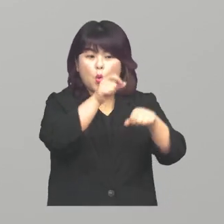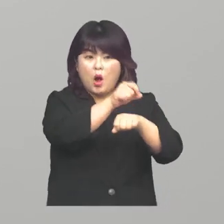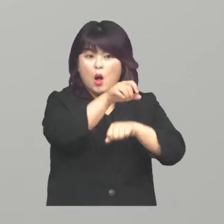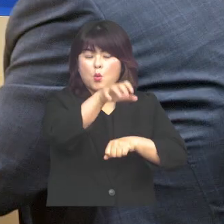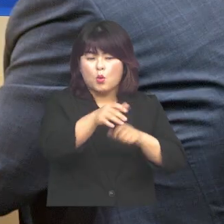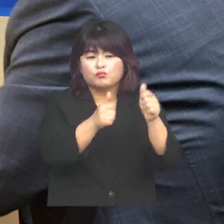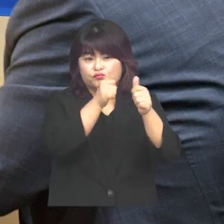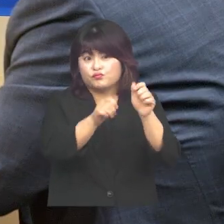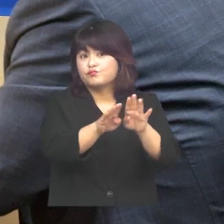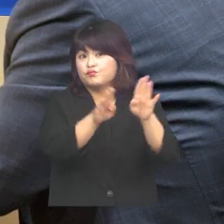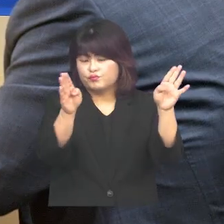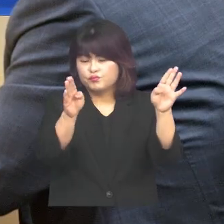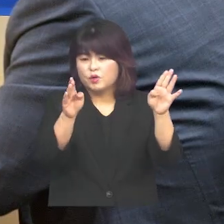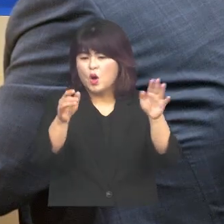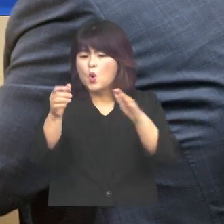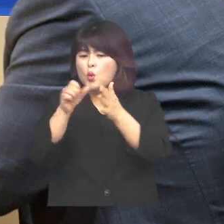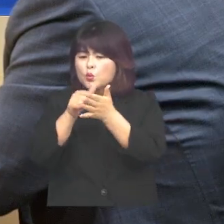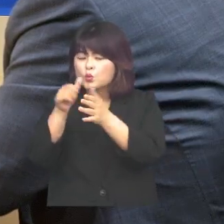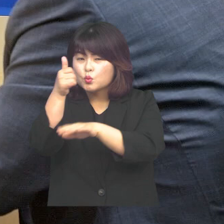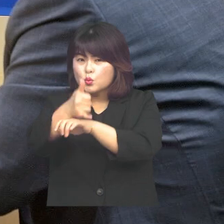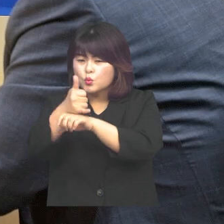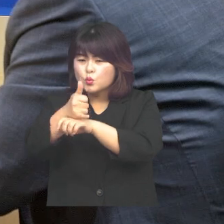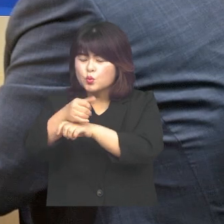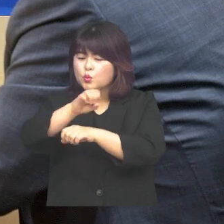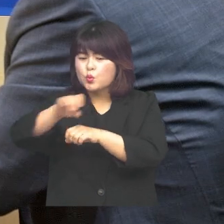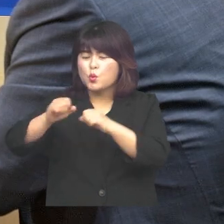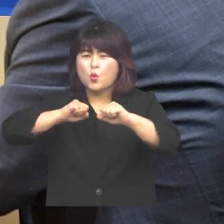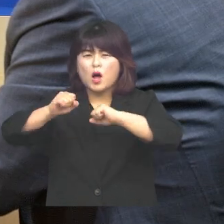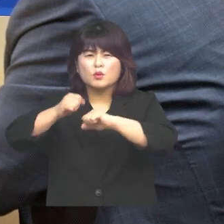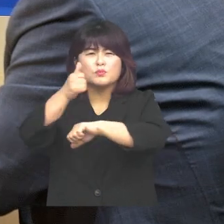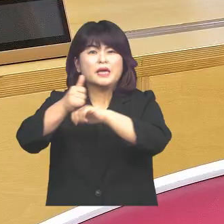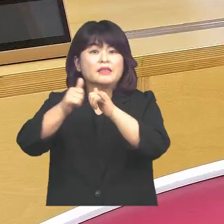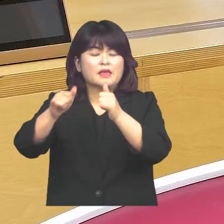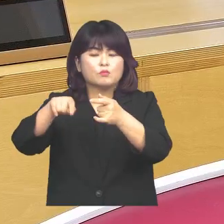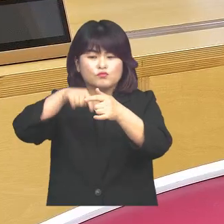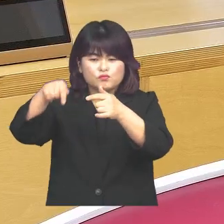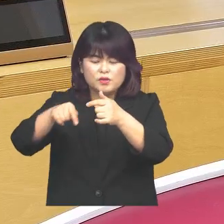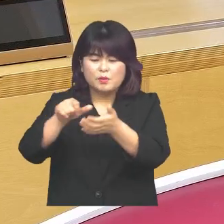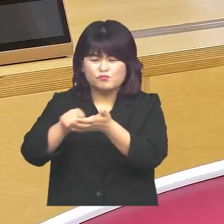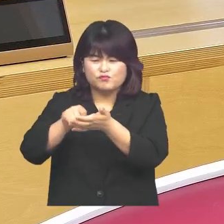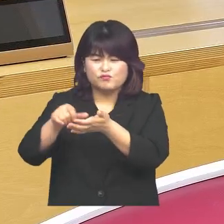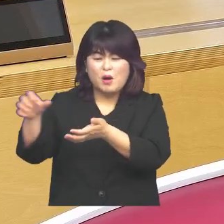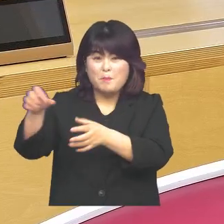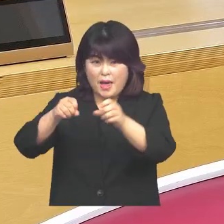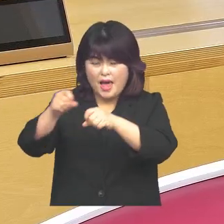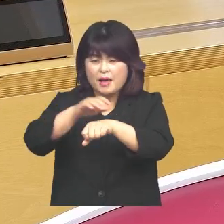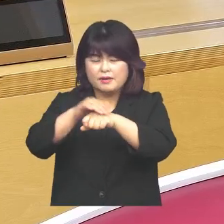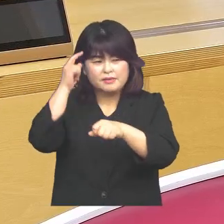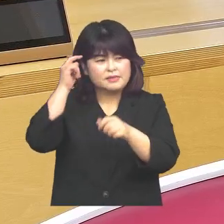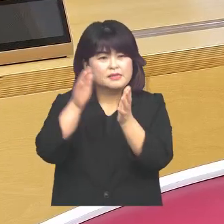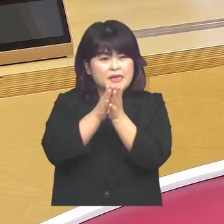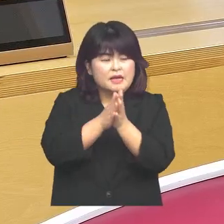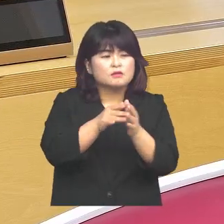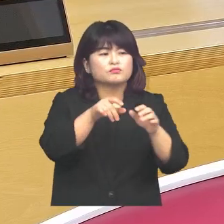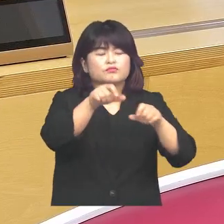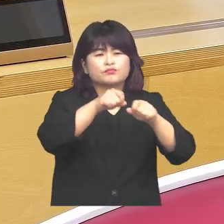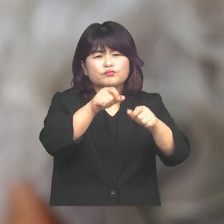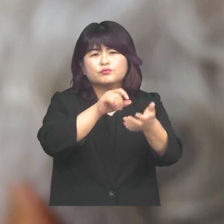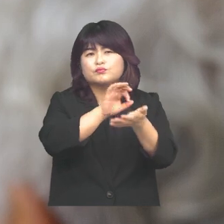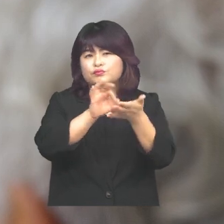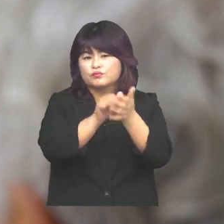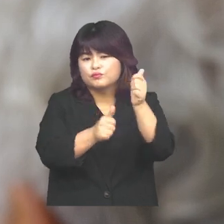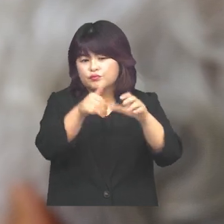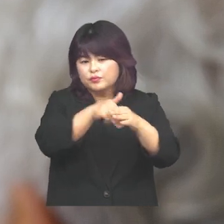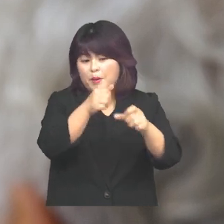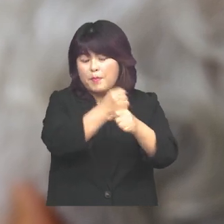한국환경공단이 주관한 이번 경진대회는 농촌 지역에서 활동하는 영농인 중 자발적인 폐기물 수거와 마을 단위로 집화하는